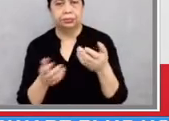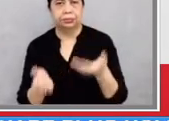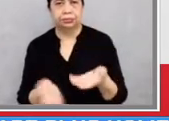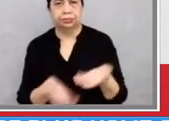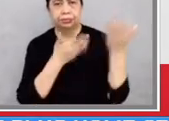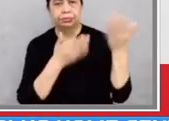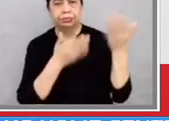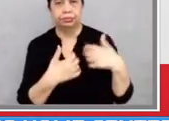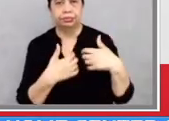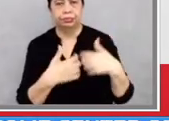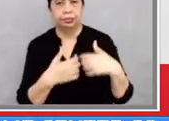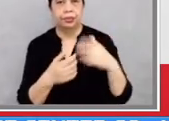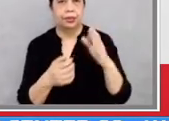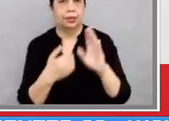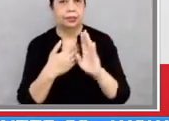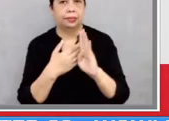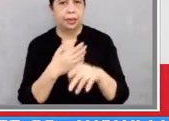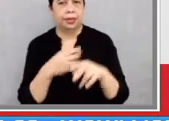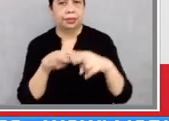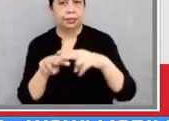itong locomotive dun sa tracks mismo?